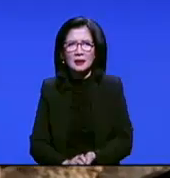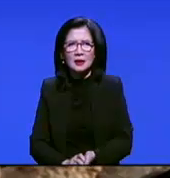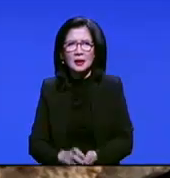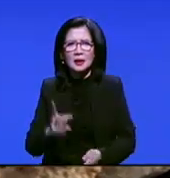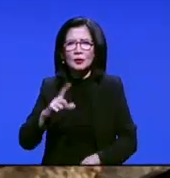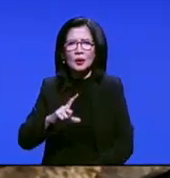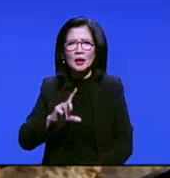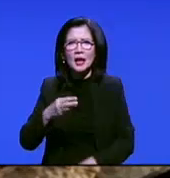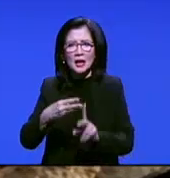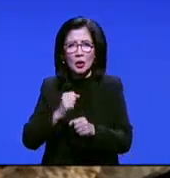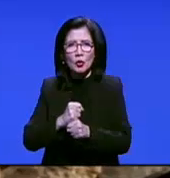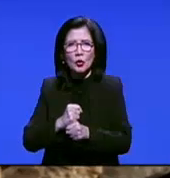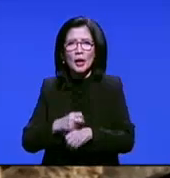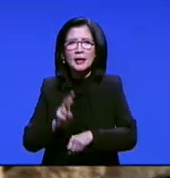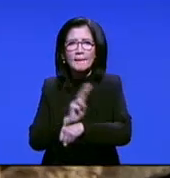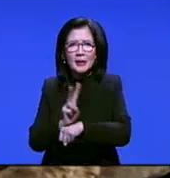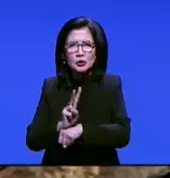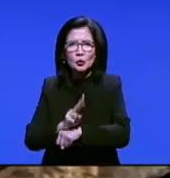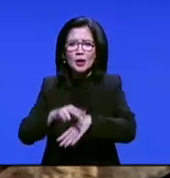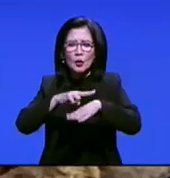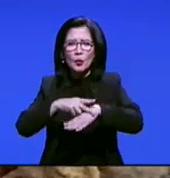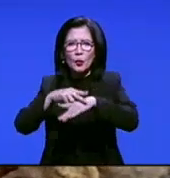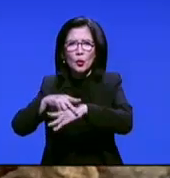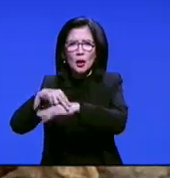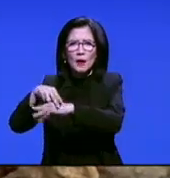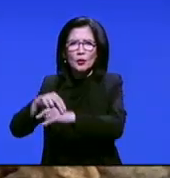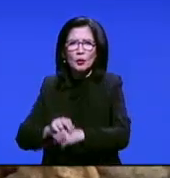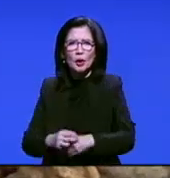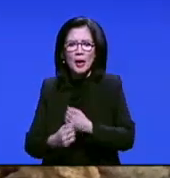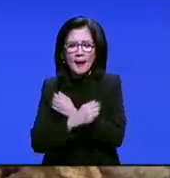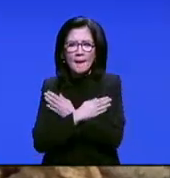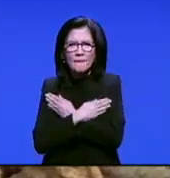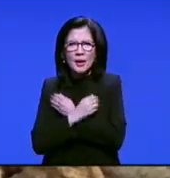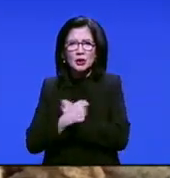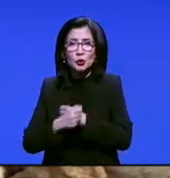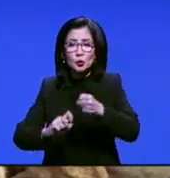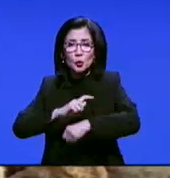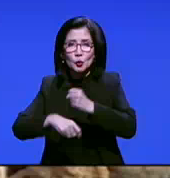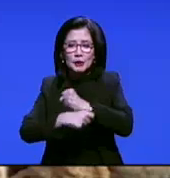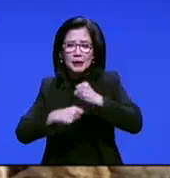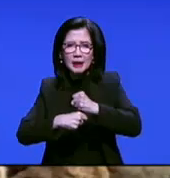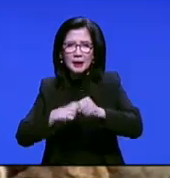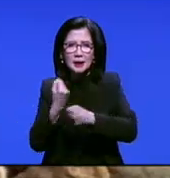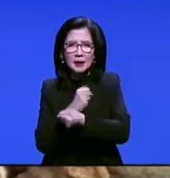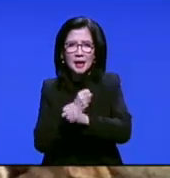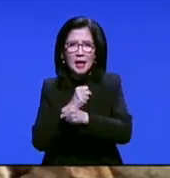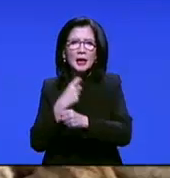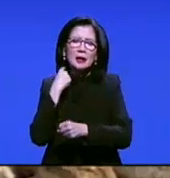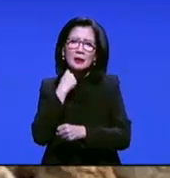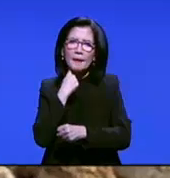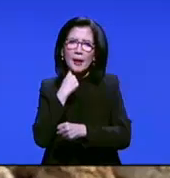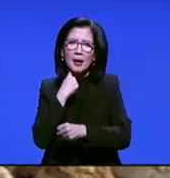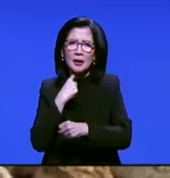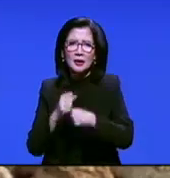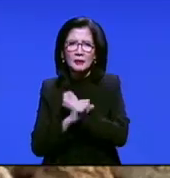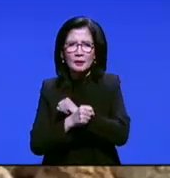Lekok, Kabupaten Pasuruan dalam keadaan mengapung. Kondisi mayat tersebut terikat dan ada ikatan batu